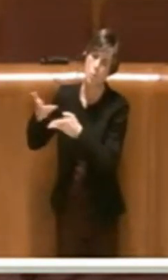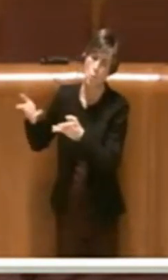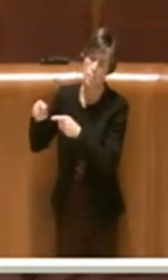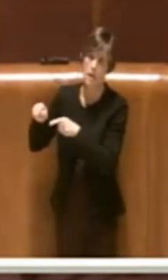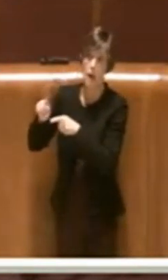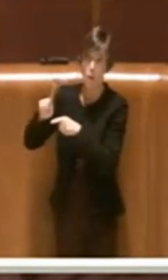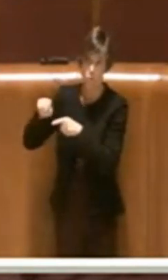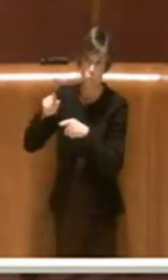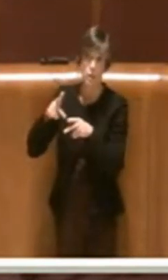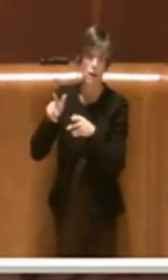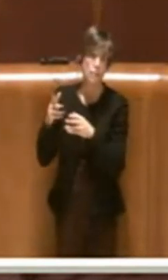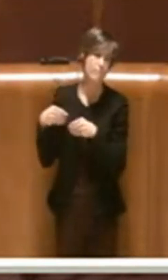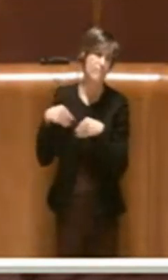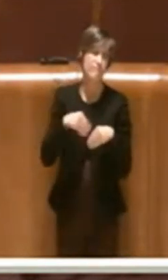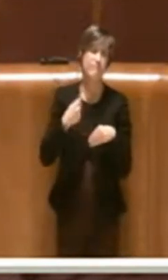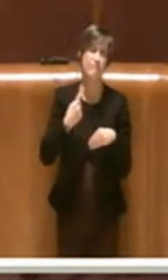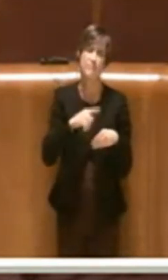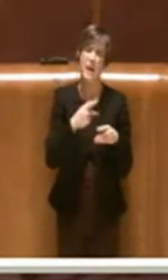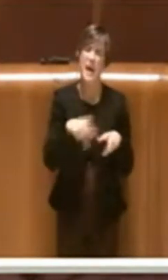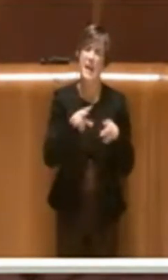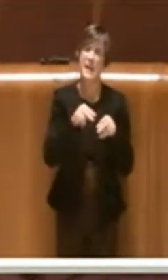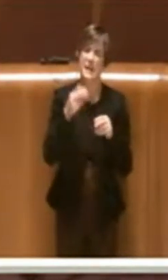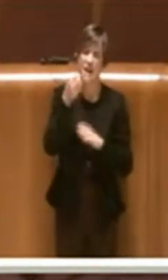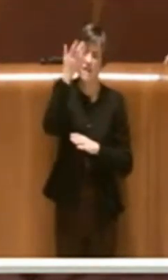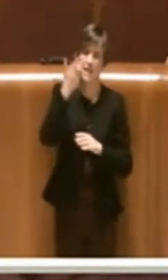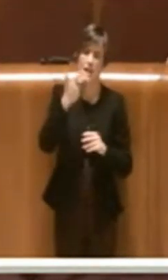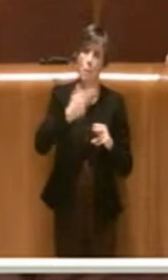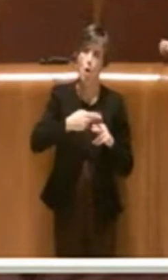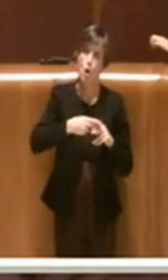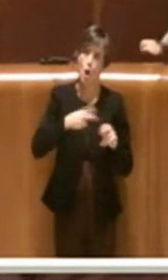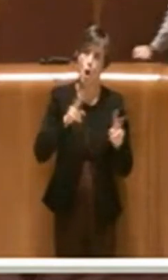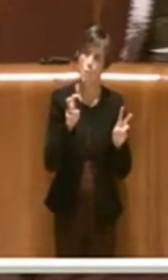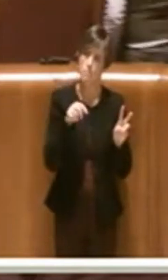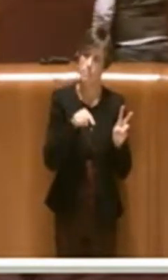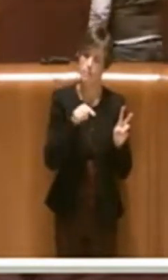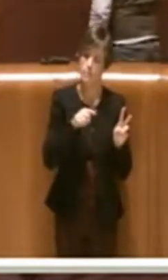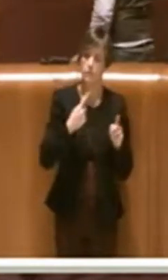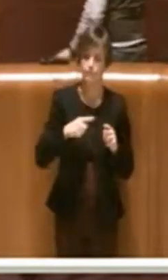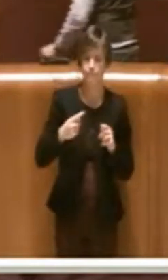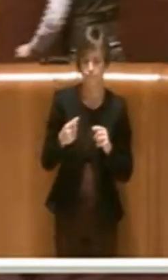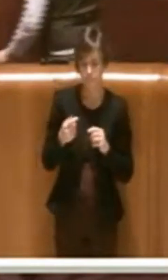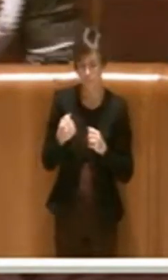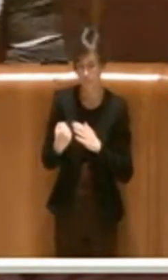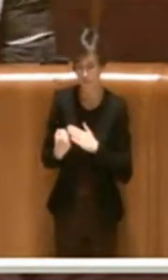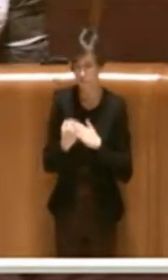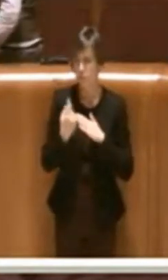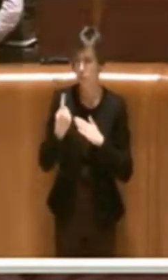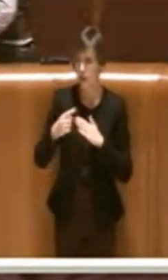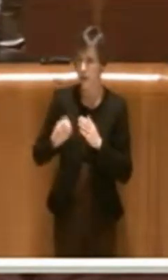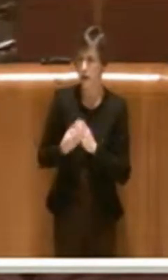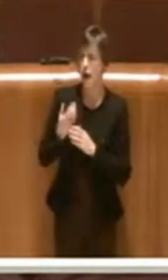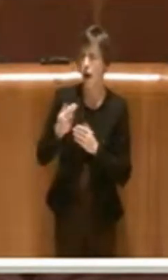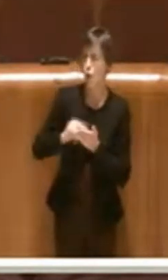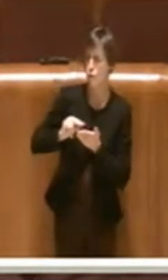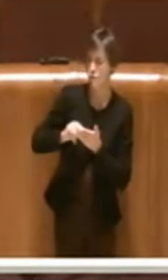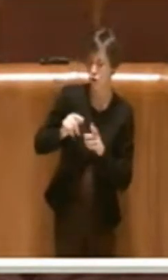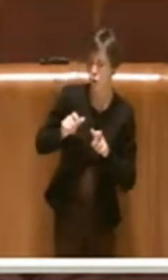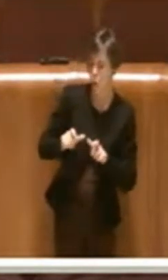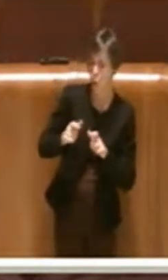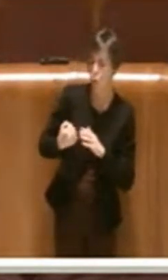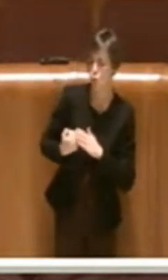di adottare tutti gli atti necessari a creare ea strutturare un ufficio che sia di supporto a queste attività